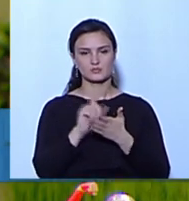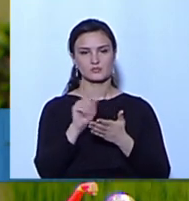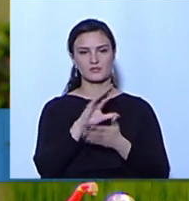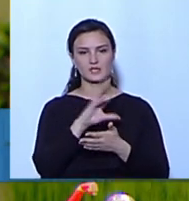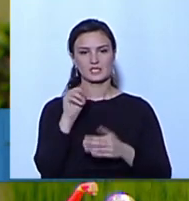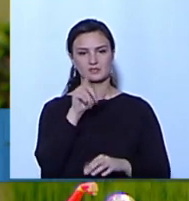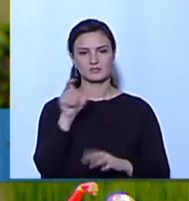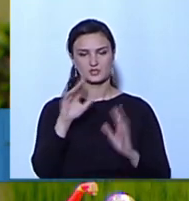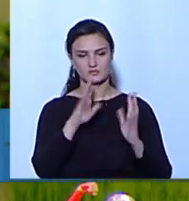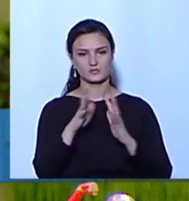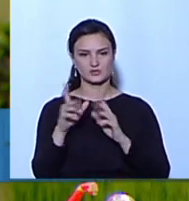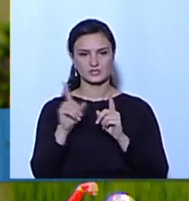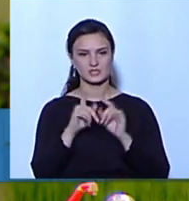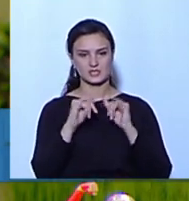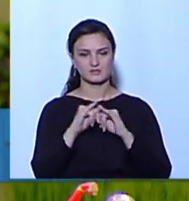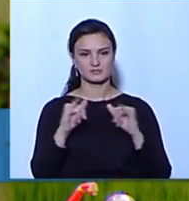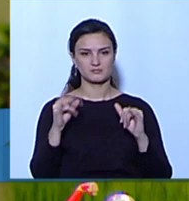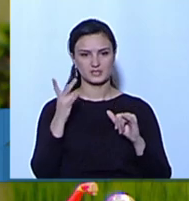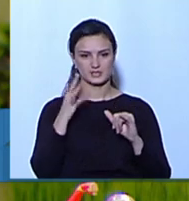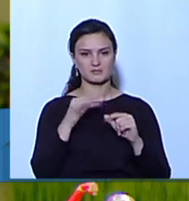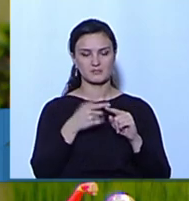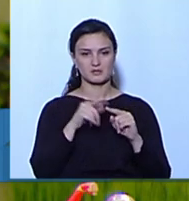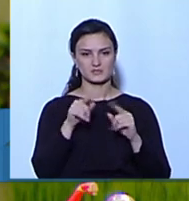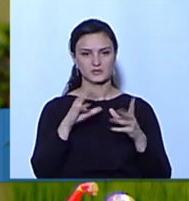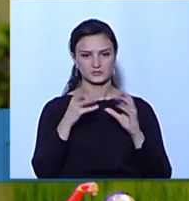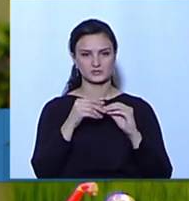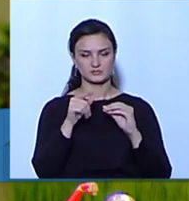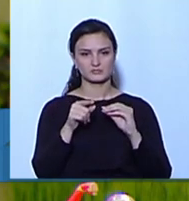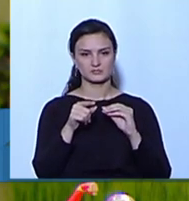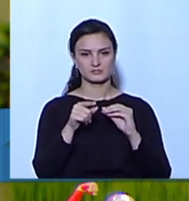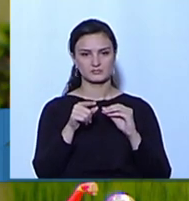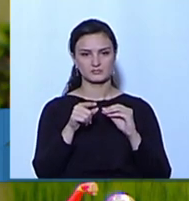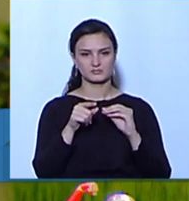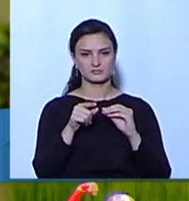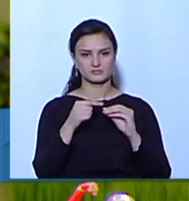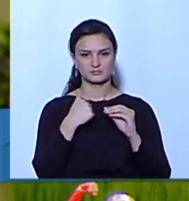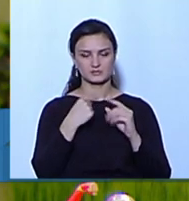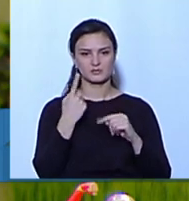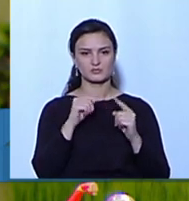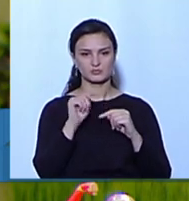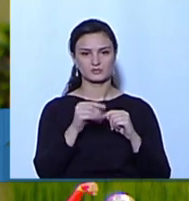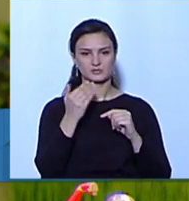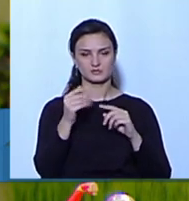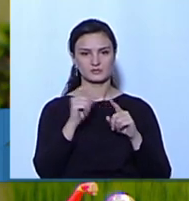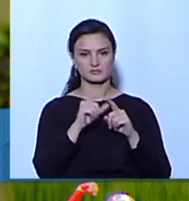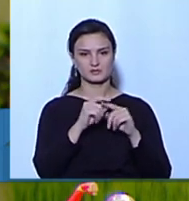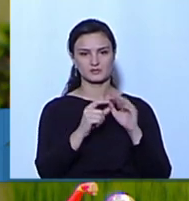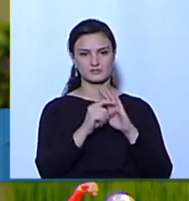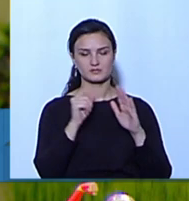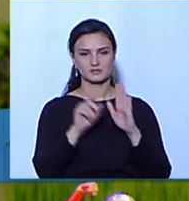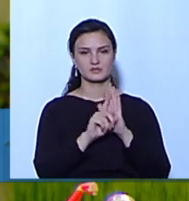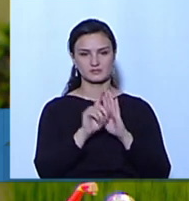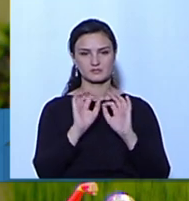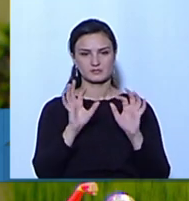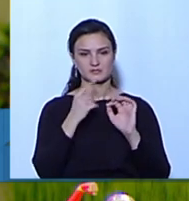ყველა ადამიანის შემთხვევაში ასე განვითარდეს. მაგრამ აი ამ ზოგადი აღწერილობიდან გამომდინარე, მე დაუბრუნდები თქვენს ფრაზას, თქვენ ბრძანეთ, რომ